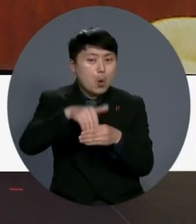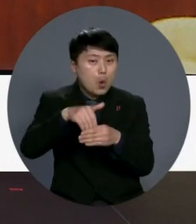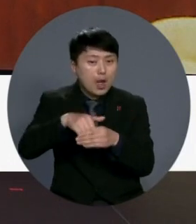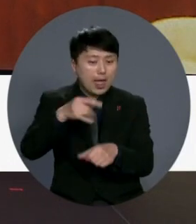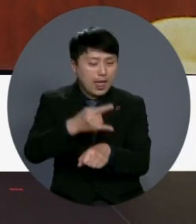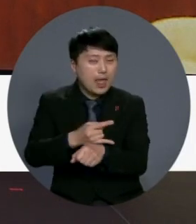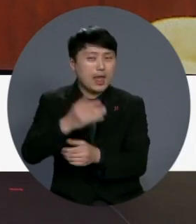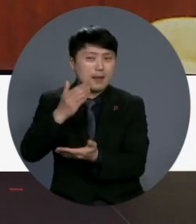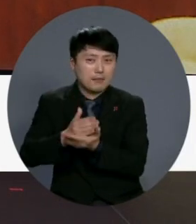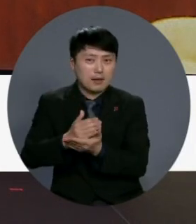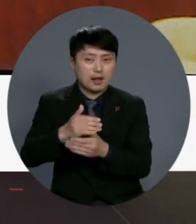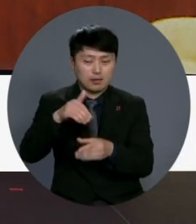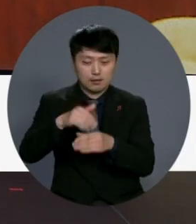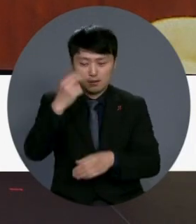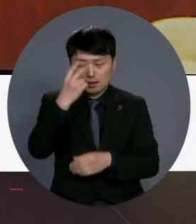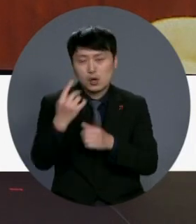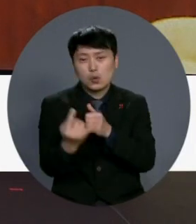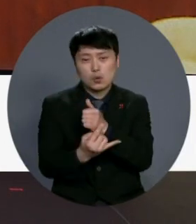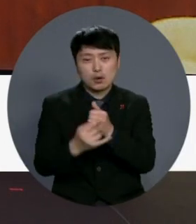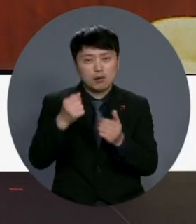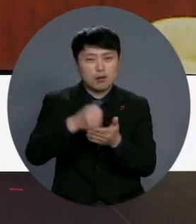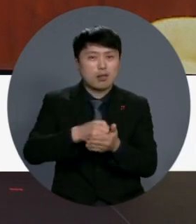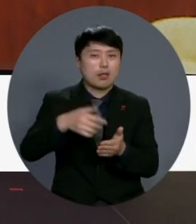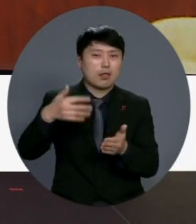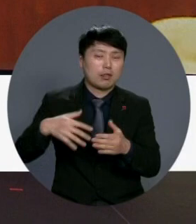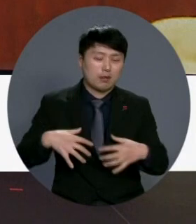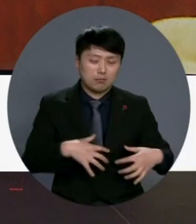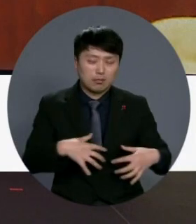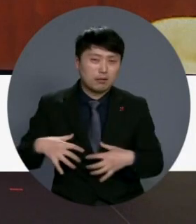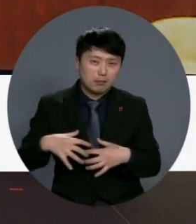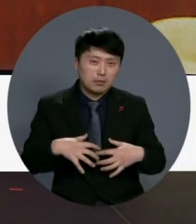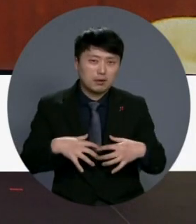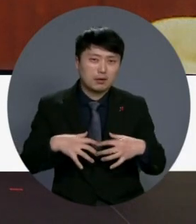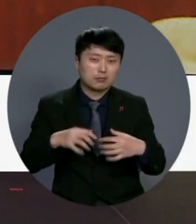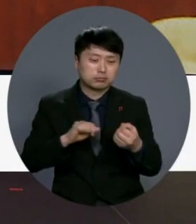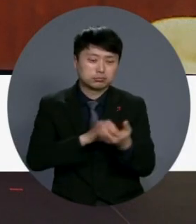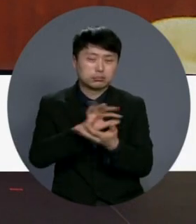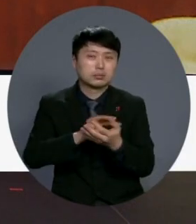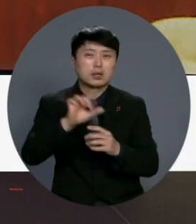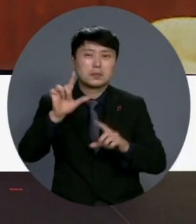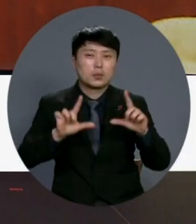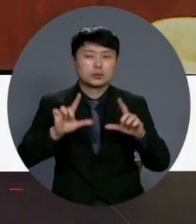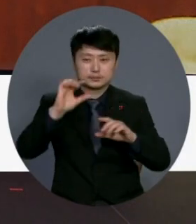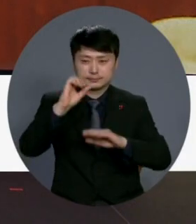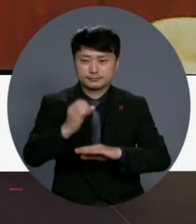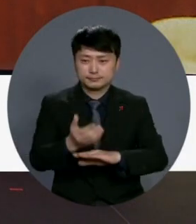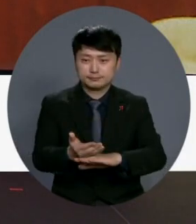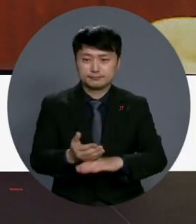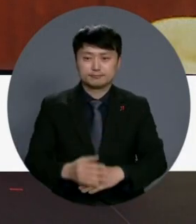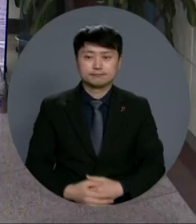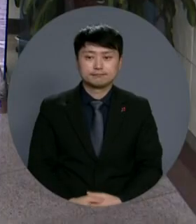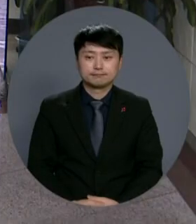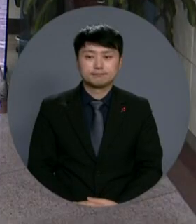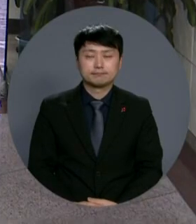할지 선관위조차 결정하지 못한 채 혼란에 빠졌습니다. 보도에 조재한 기자입니다.